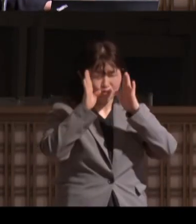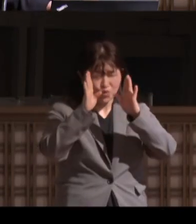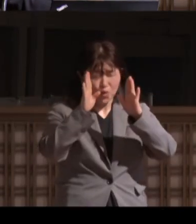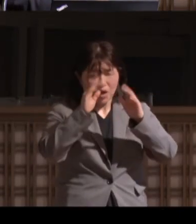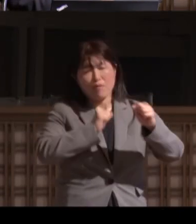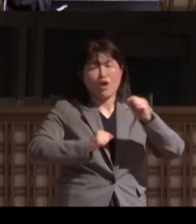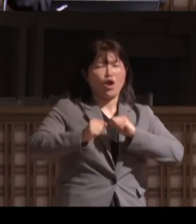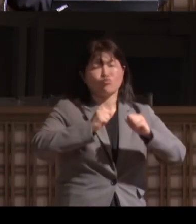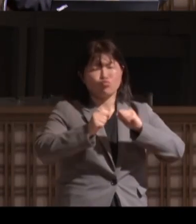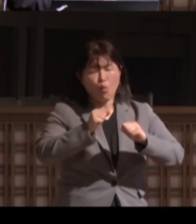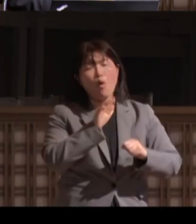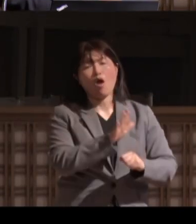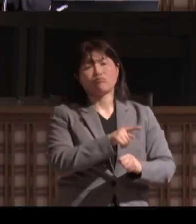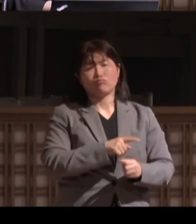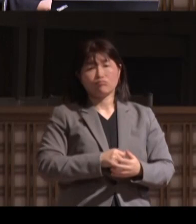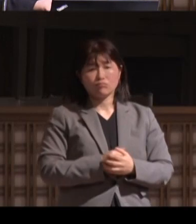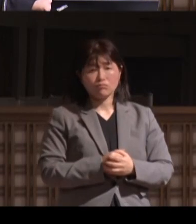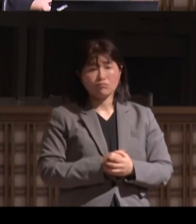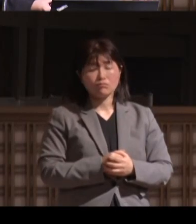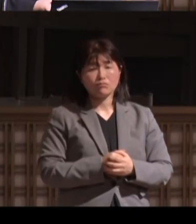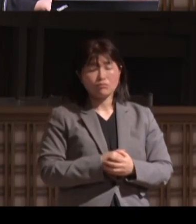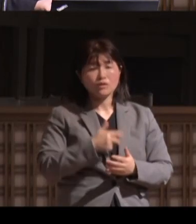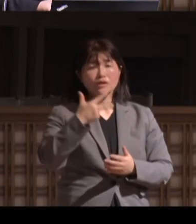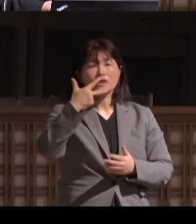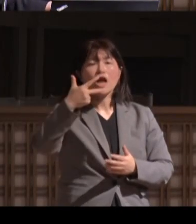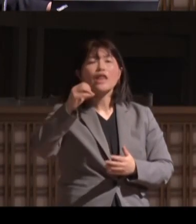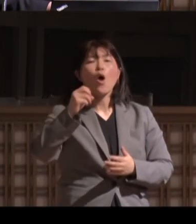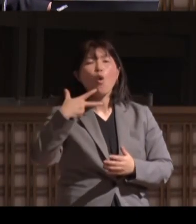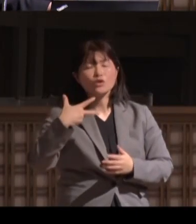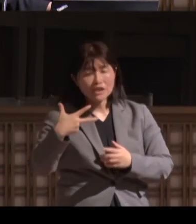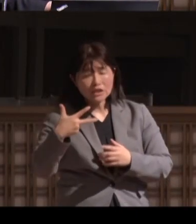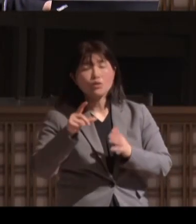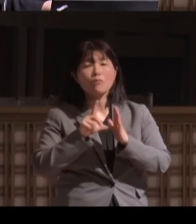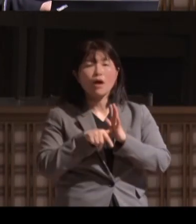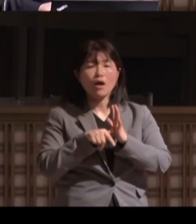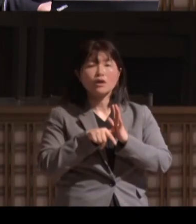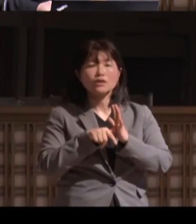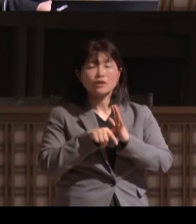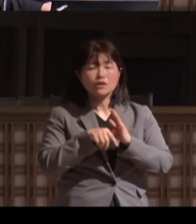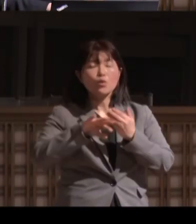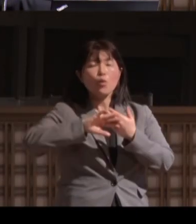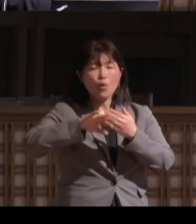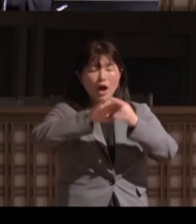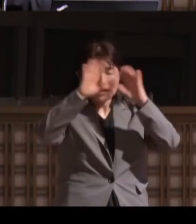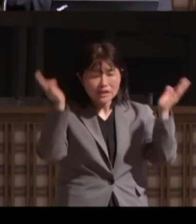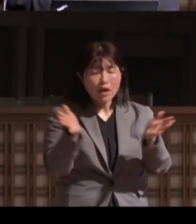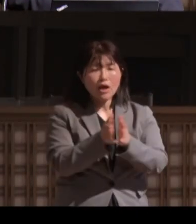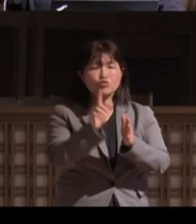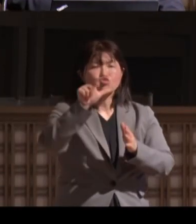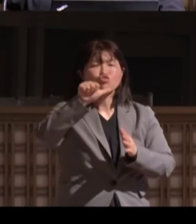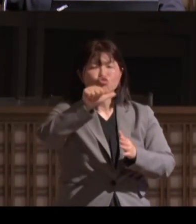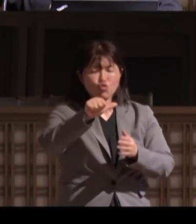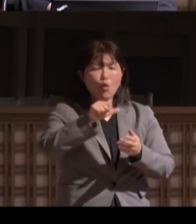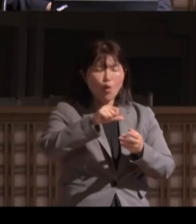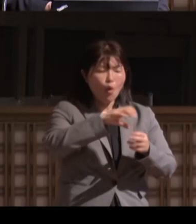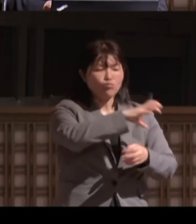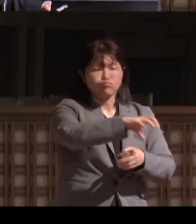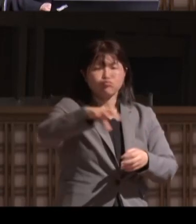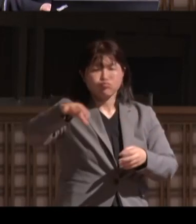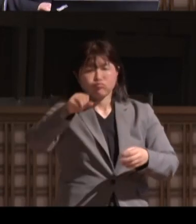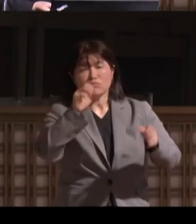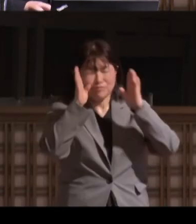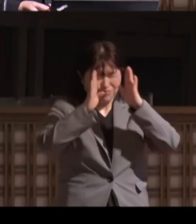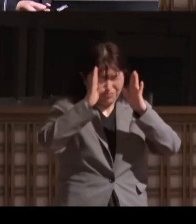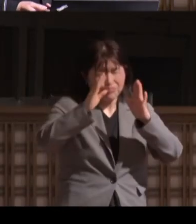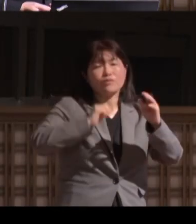に活動していらっしゃいますえ七尾市ではですね他の合計15の地域づり協議会いずれも熱心に